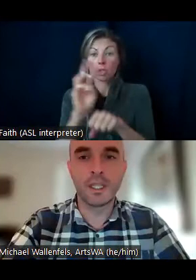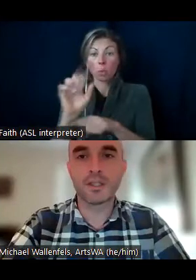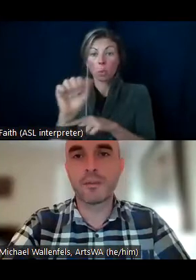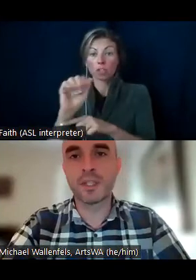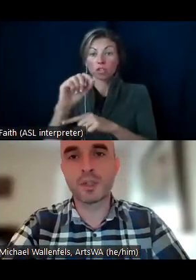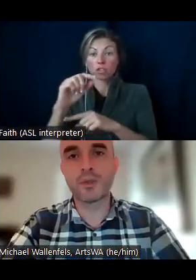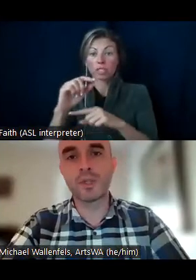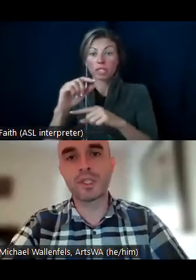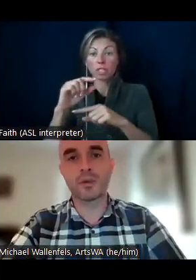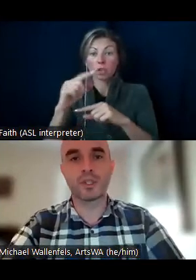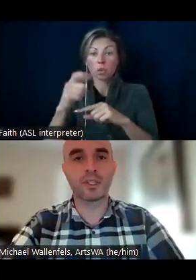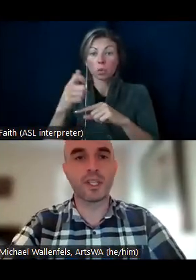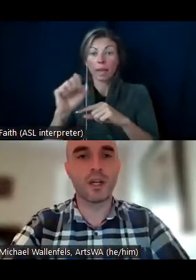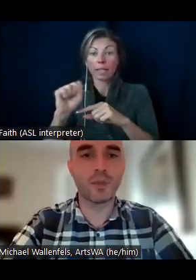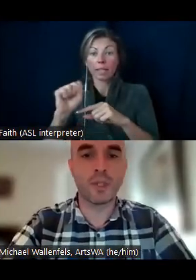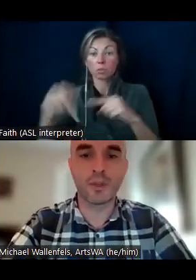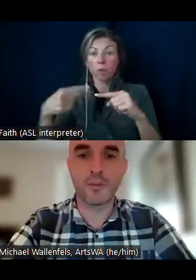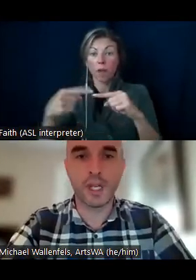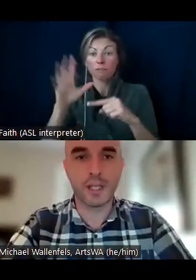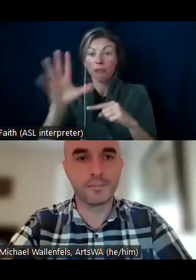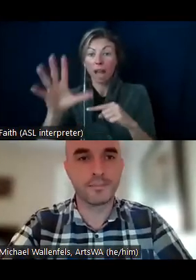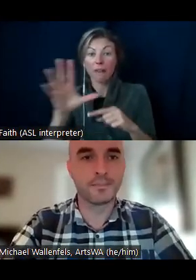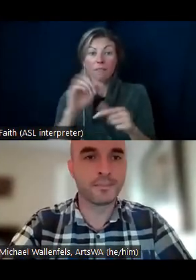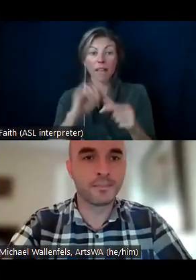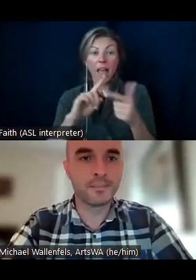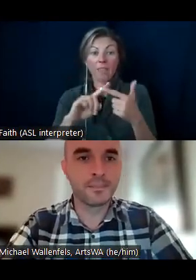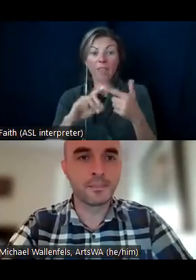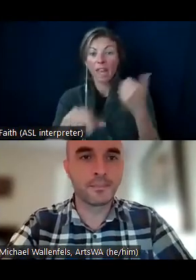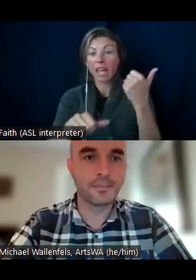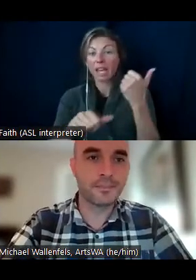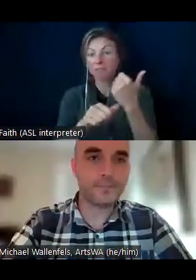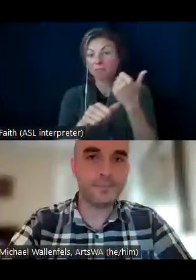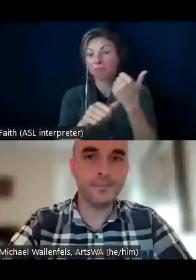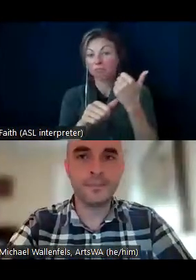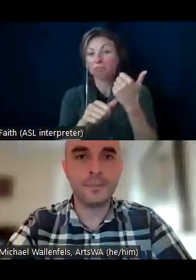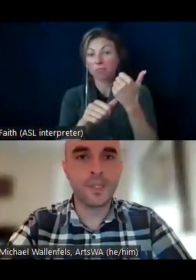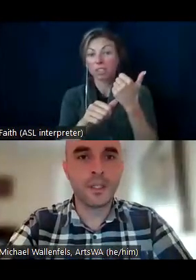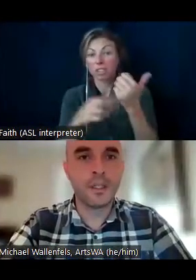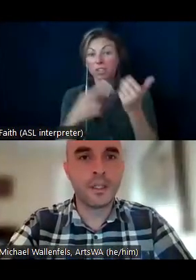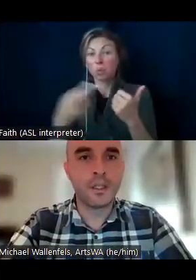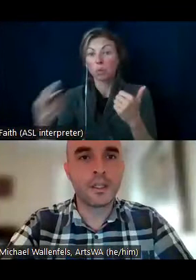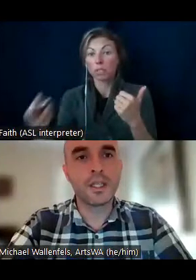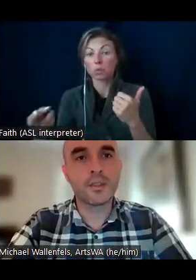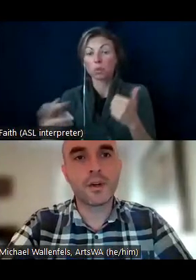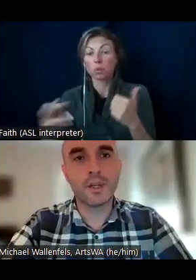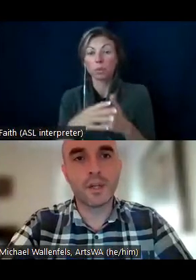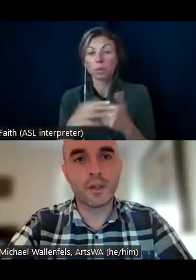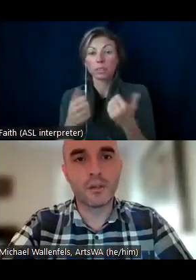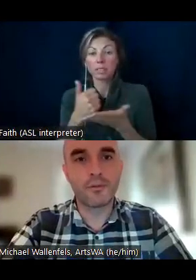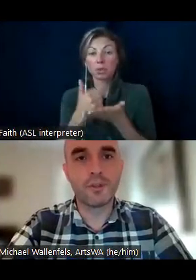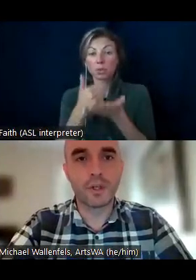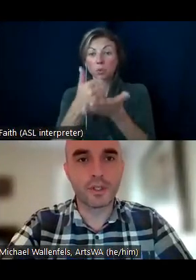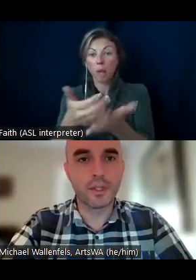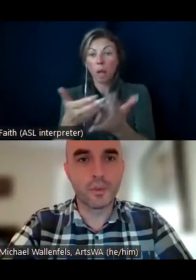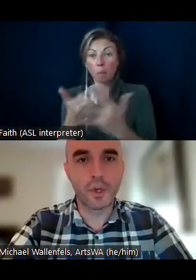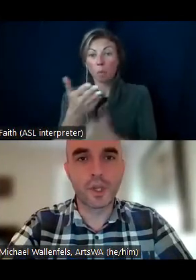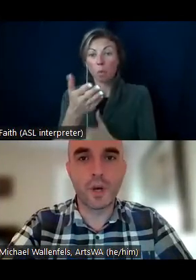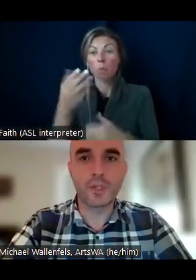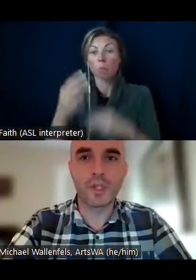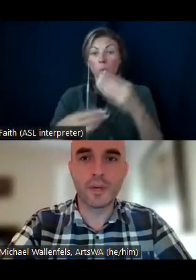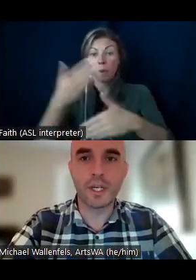그 실질적인 애플리케이션을 볼 것이고 그리고 추가적인 참고물을 소개해 드리도록